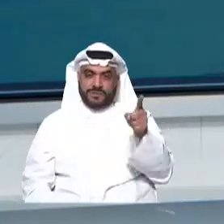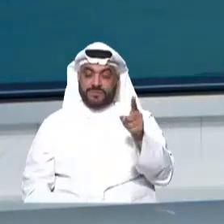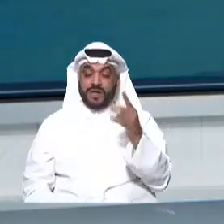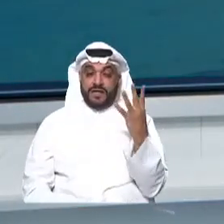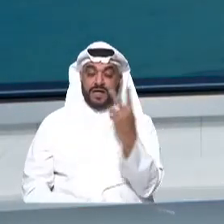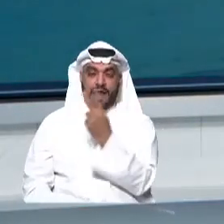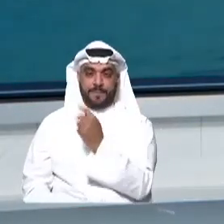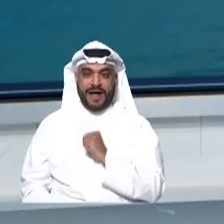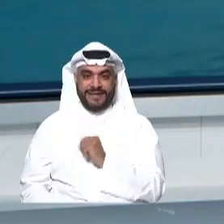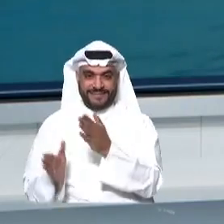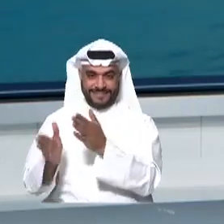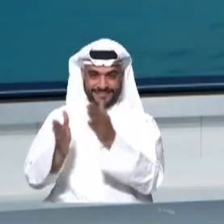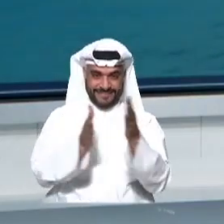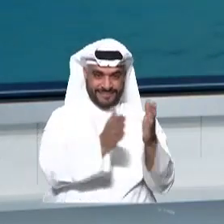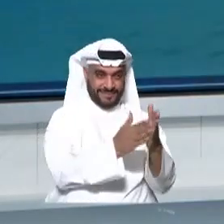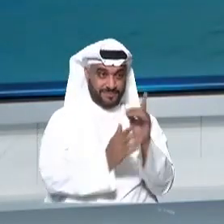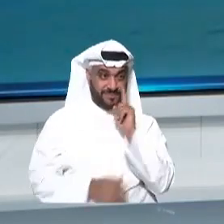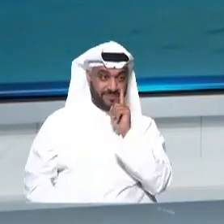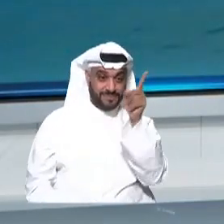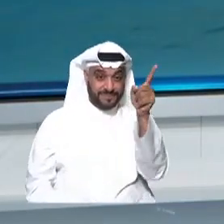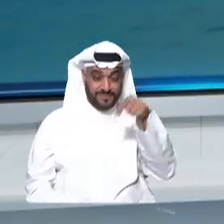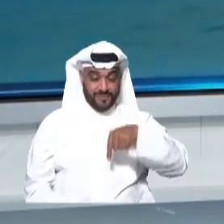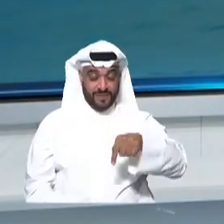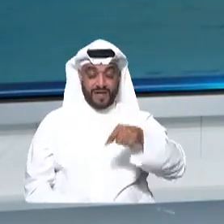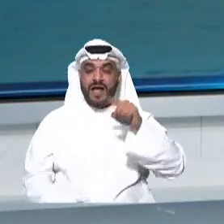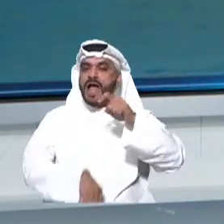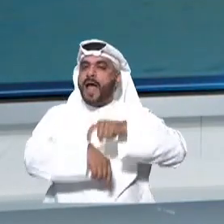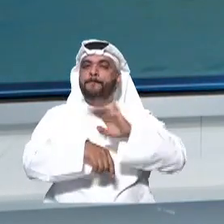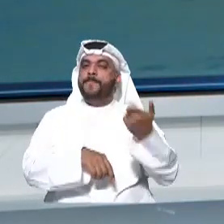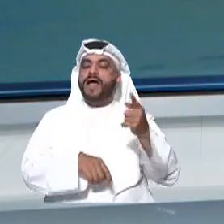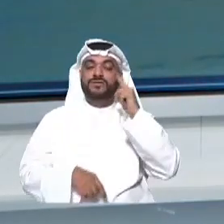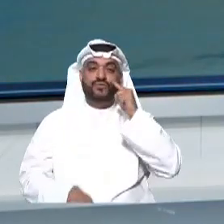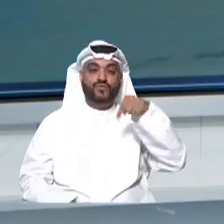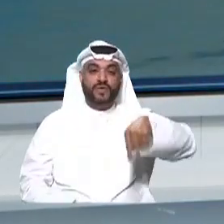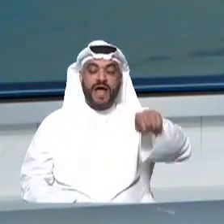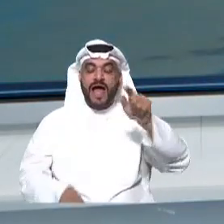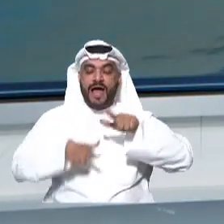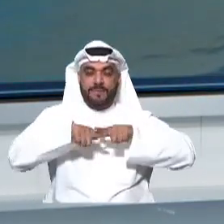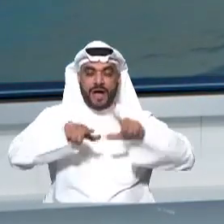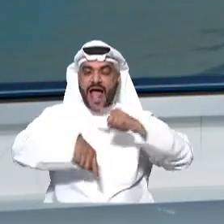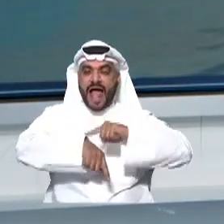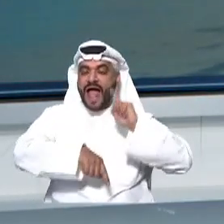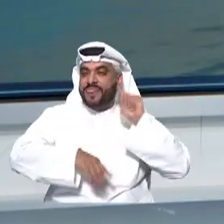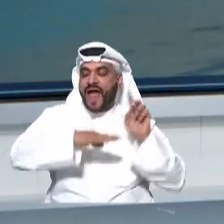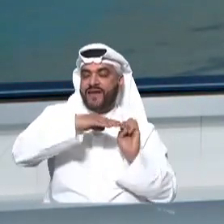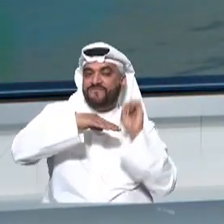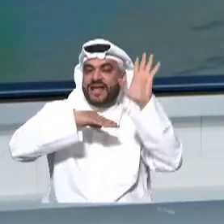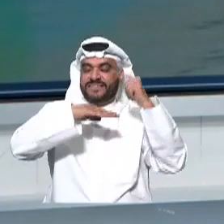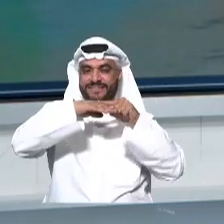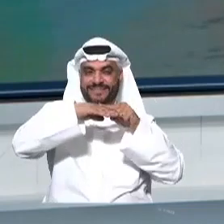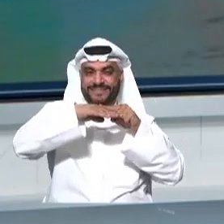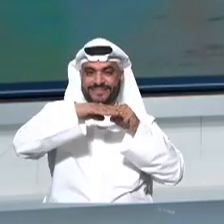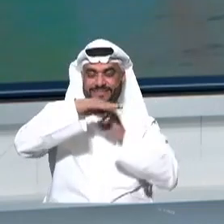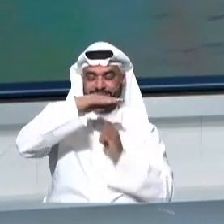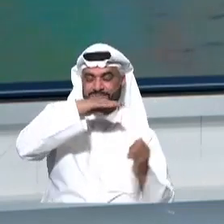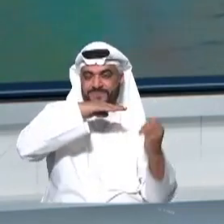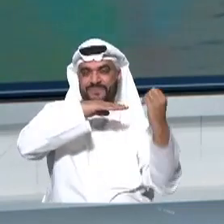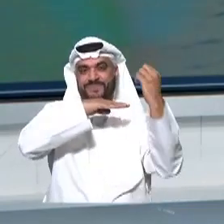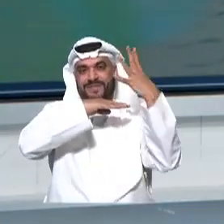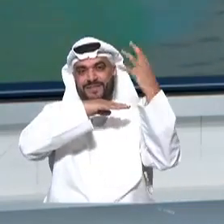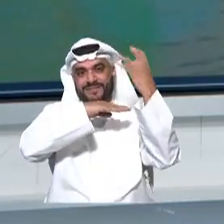أقدام. مواقيت بإذن الله على حسب التوقيت المحلي مدينة الكويت، موعدنا الفجر الساعة 3:13، موعد شروق الشمس